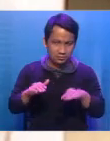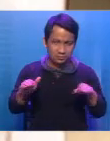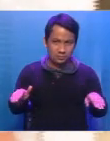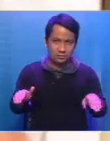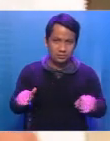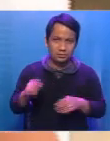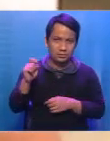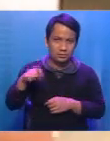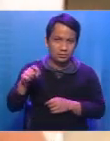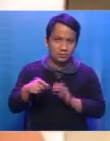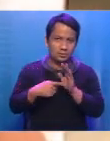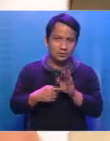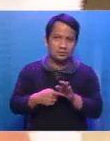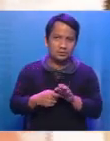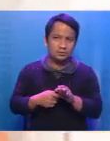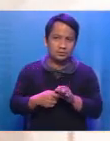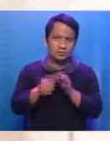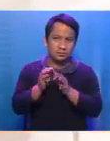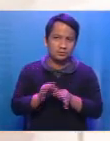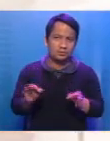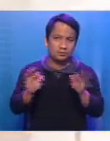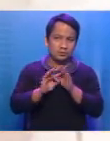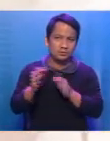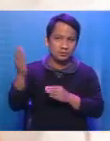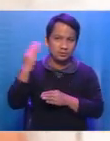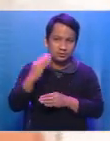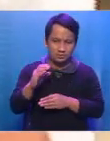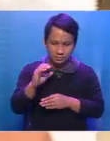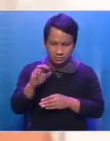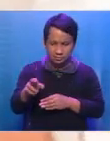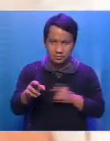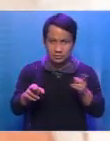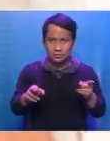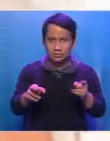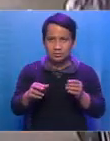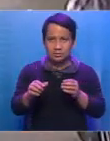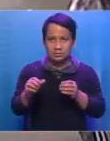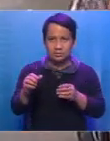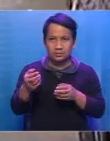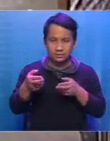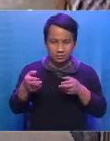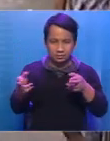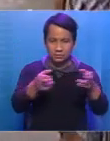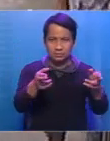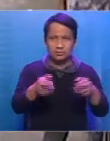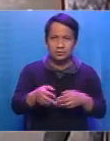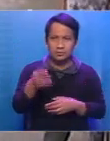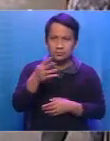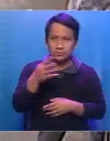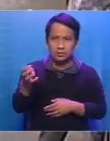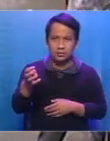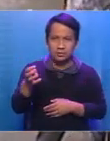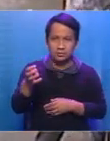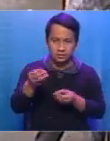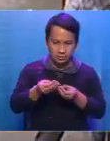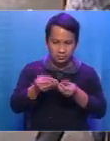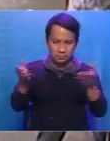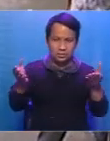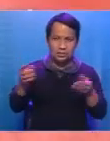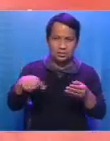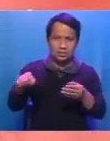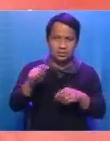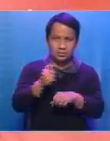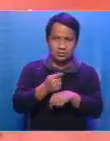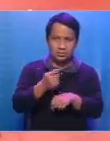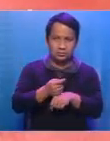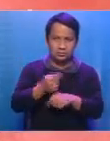mas kailangan na kailangan ko po to. Dati po, yung wala pa po to, sa ilog po. Nasa 400 toilet ang ipamimigay sa